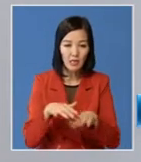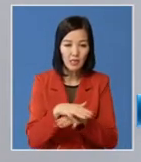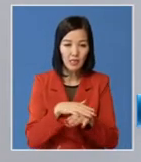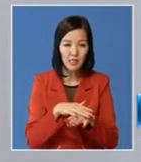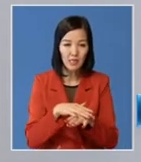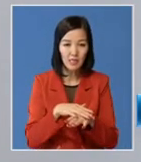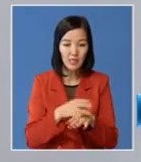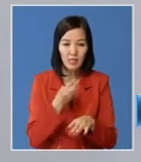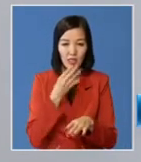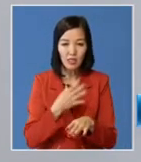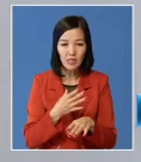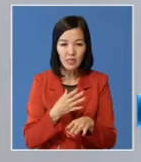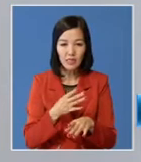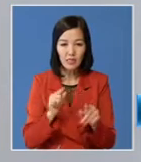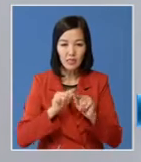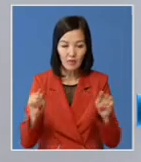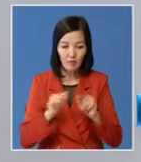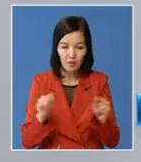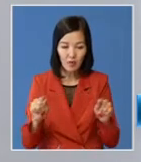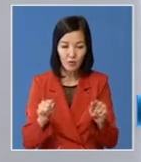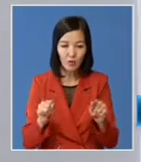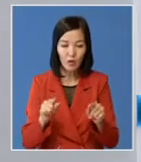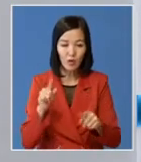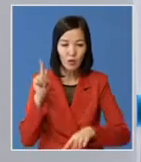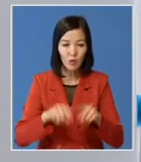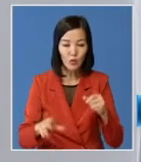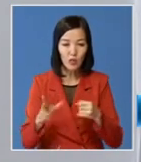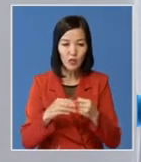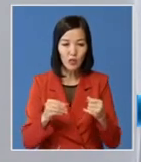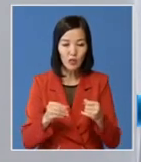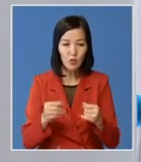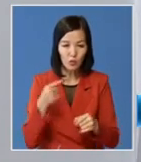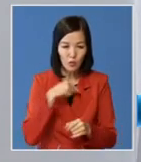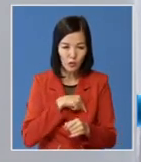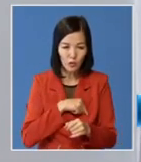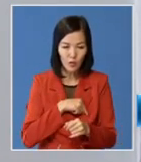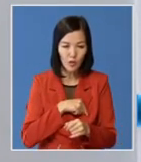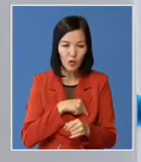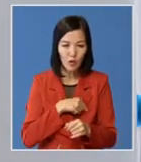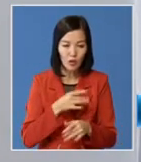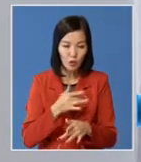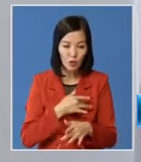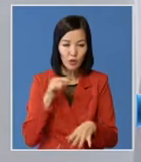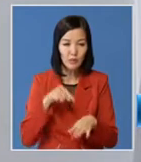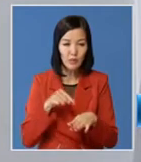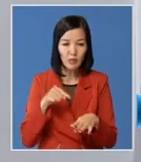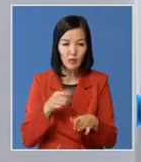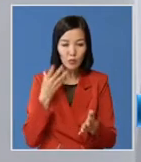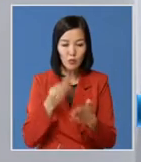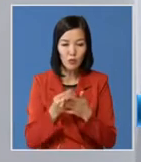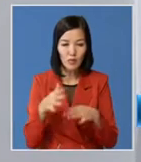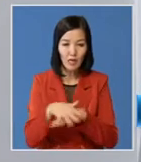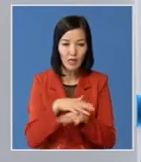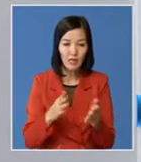жерінің жақсы жақтарын дәріптеу, туған жерін өзінің жүрегінде әрдайым ұстау, өз еліне қызмет ету